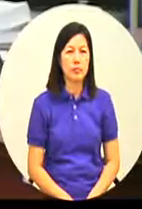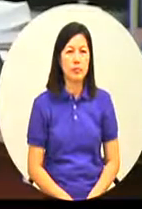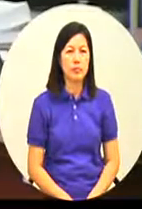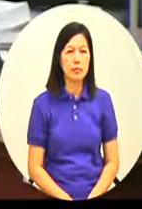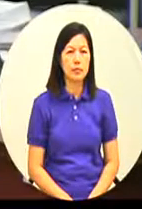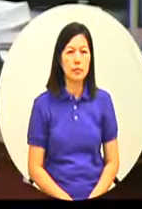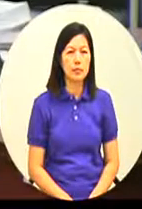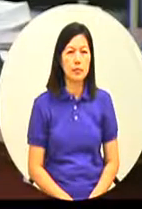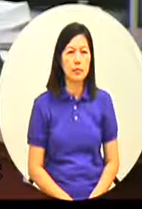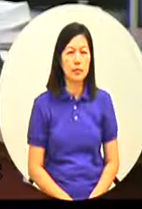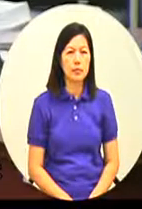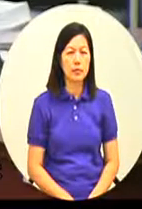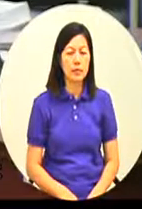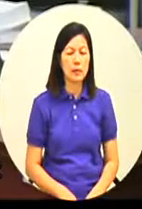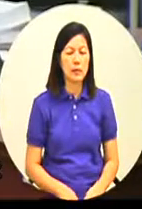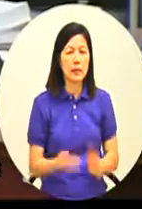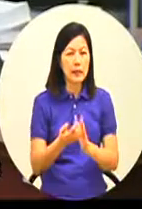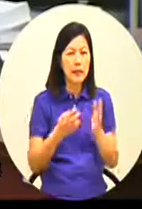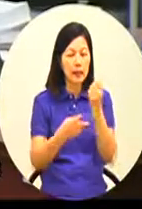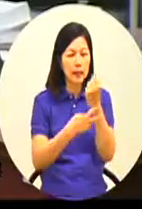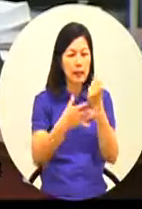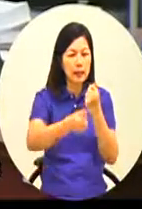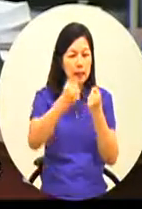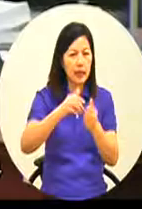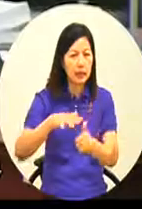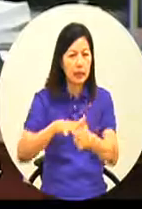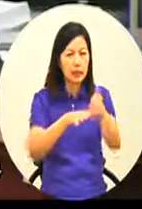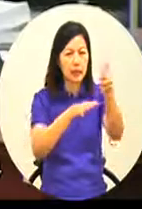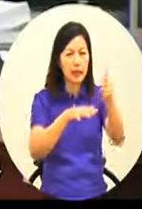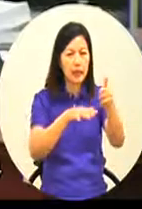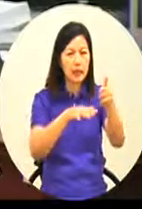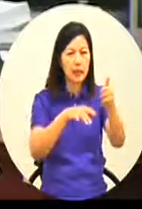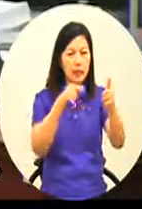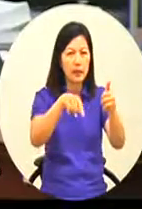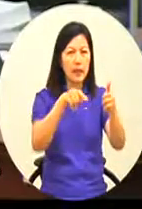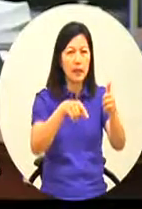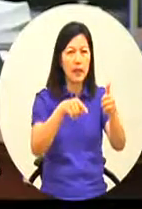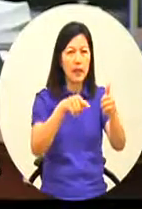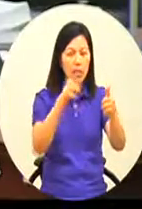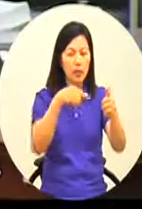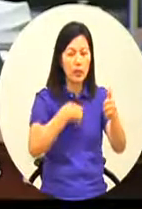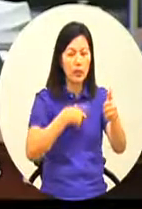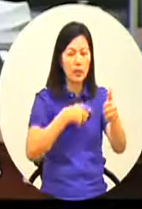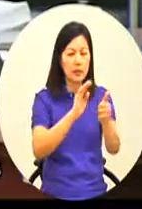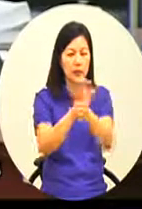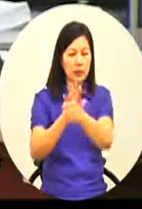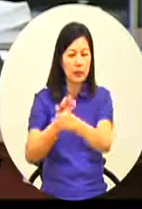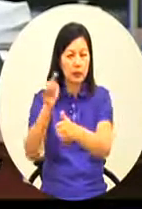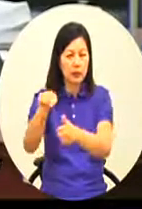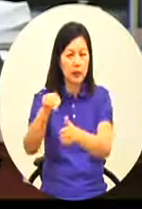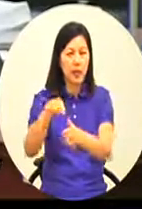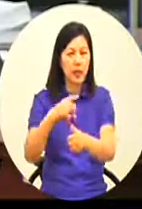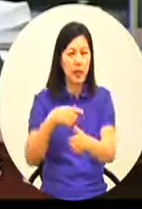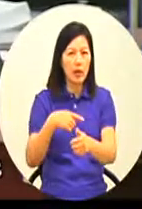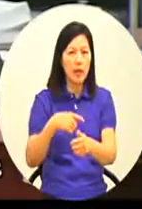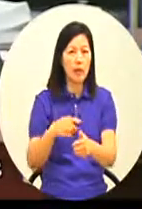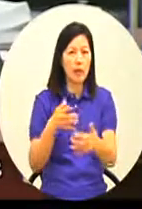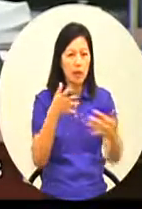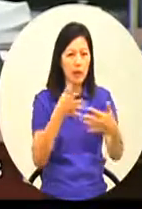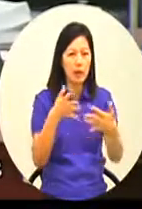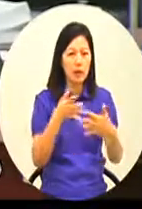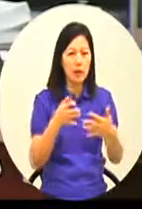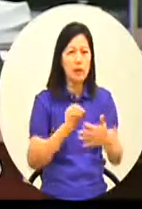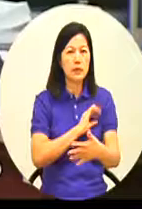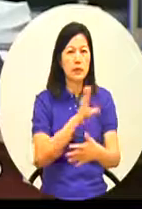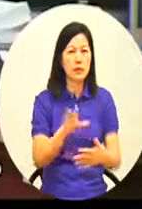家汤里的里长带一挂人来地下室哈。我要来接待一下，所以我接顺来好啊，无时间啦，剩咧就几啊条，无时